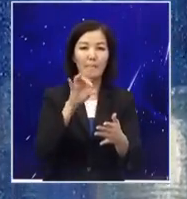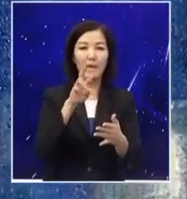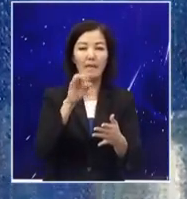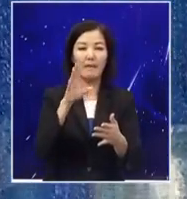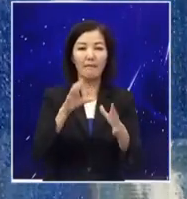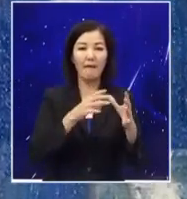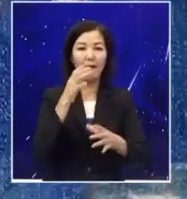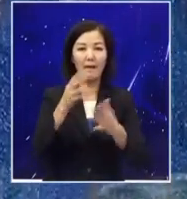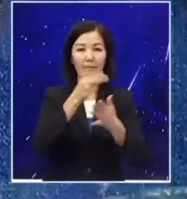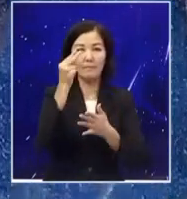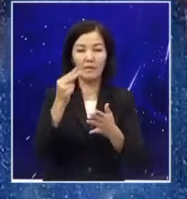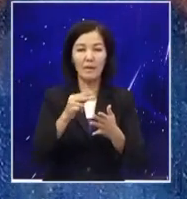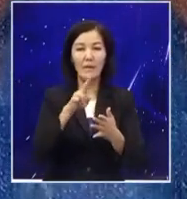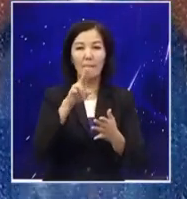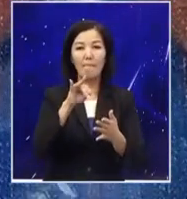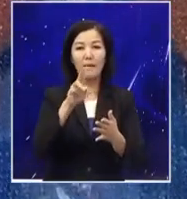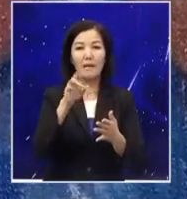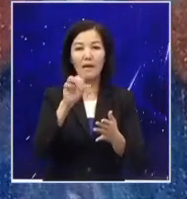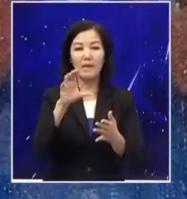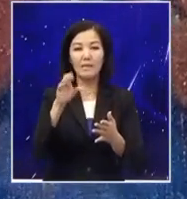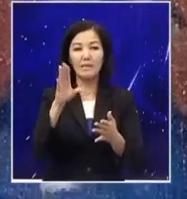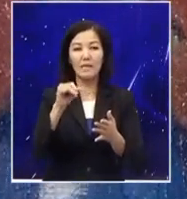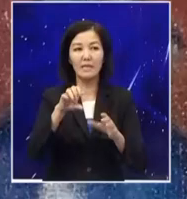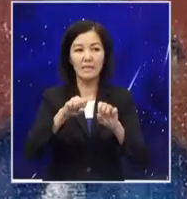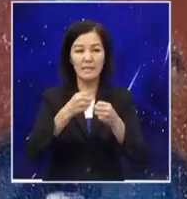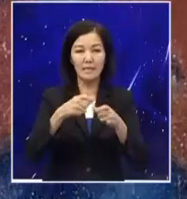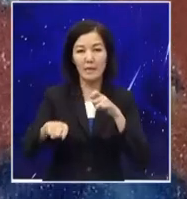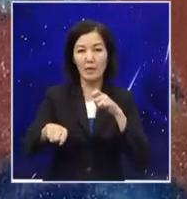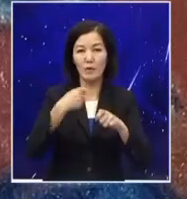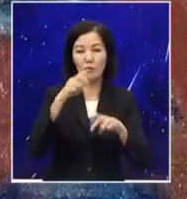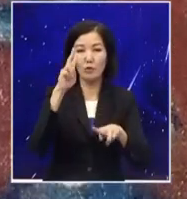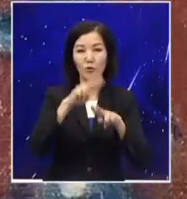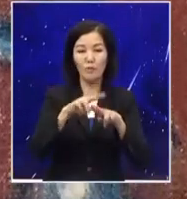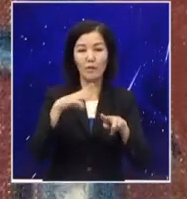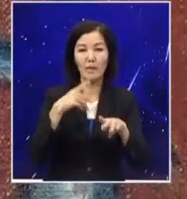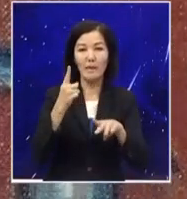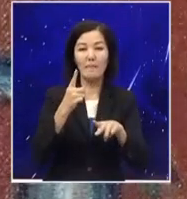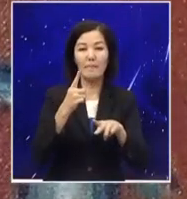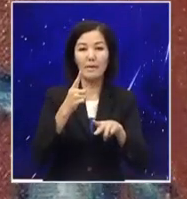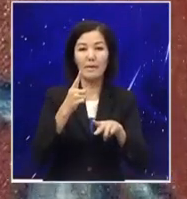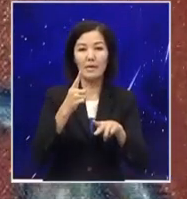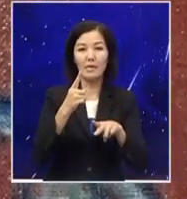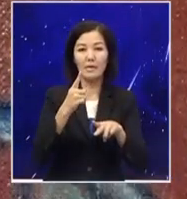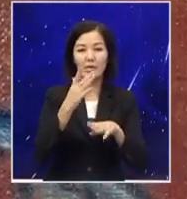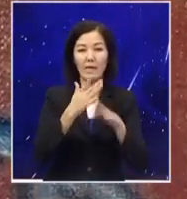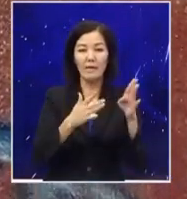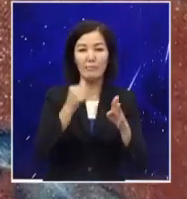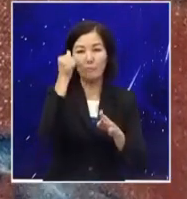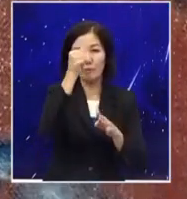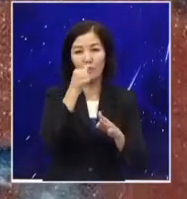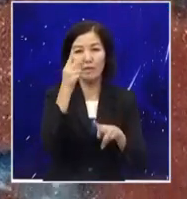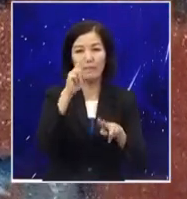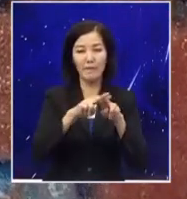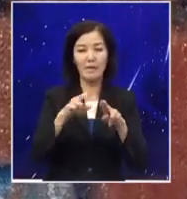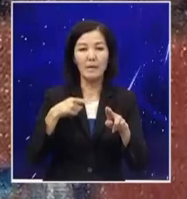әлем суретшісі Пикассо салған картинаны бүлдіргені үшін сотталды. Азамат 1,5 жылға бас бостандығынан айырылды. Қылмыскер шебер